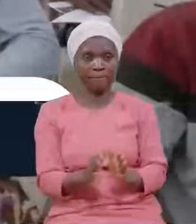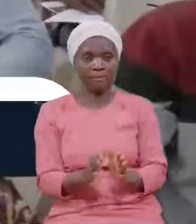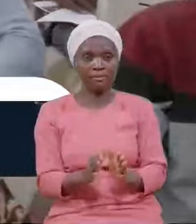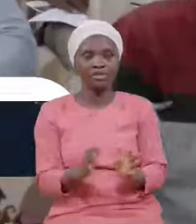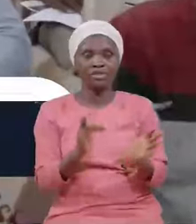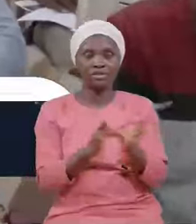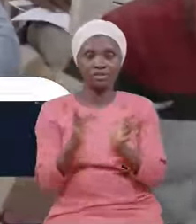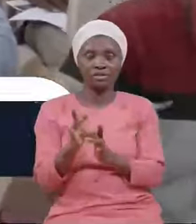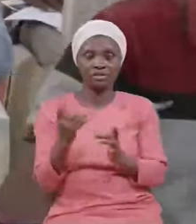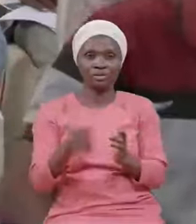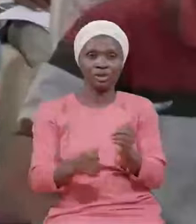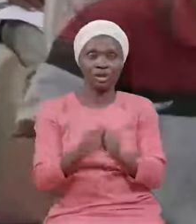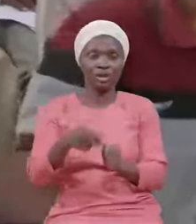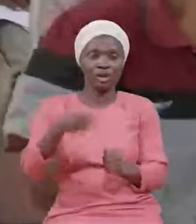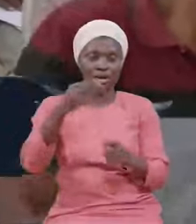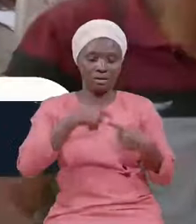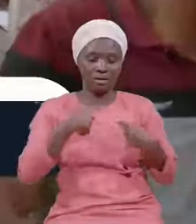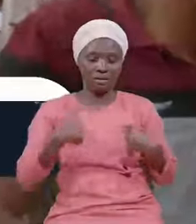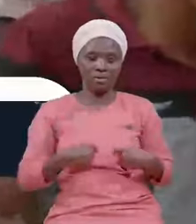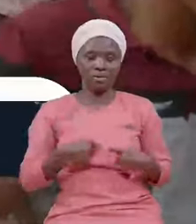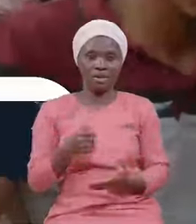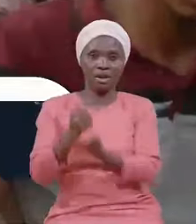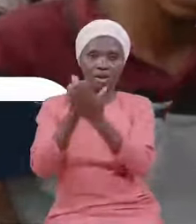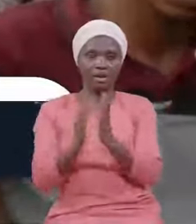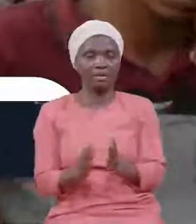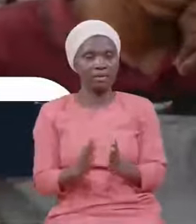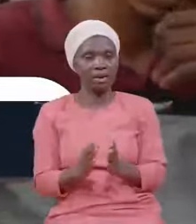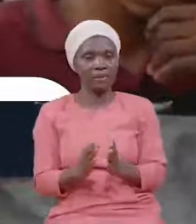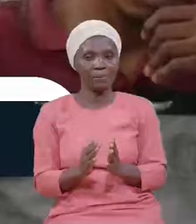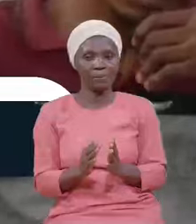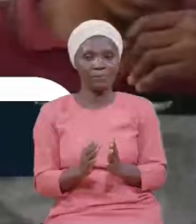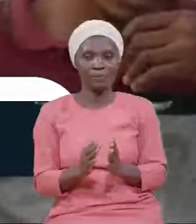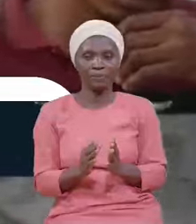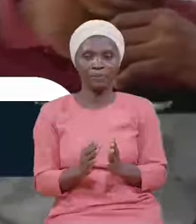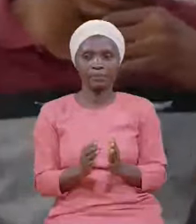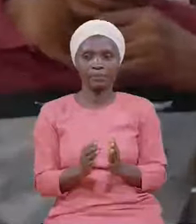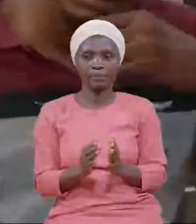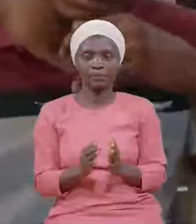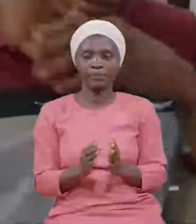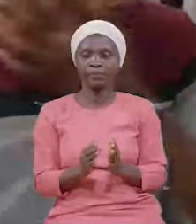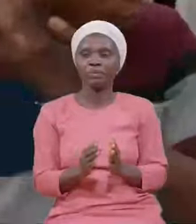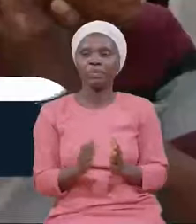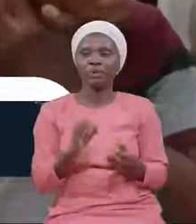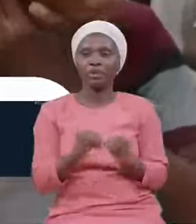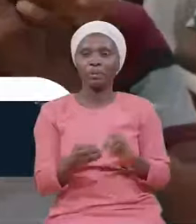Deuxième point, Jésus, le souverain sacrificateur, aide des saints et des